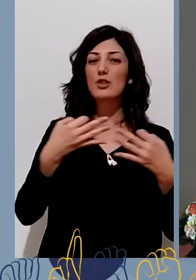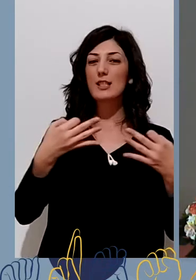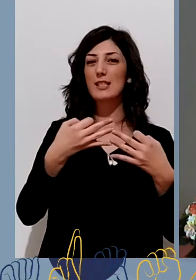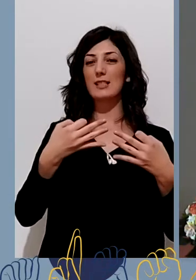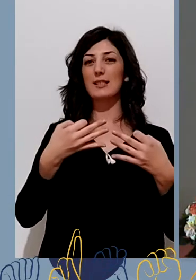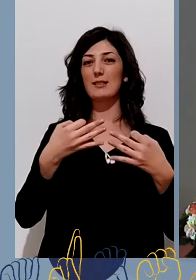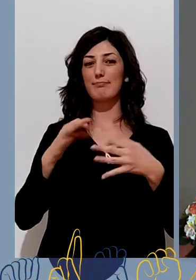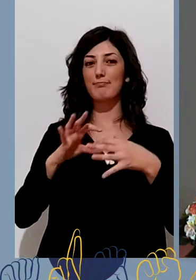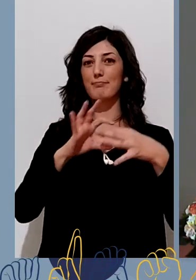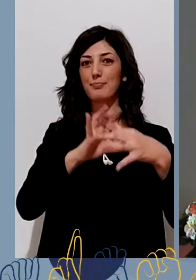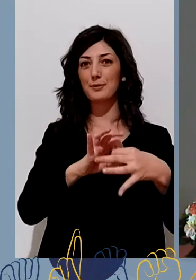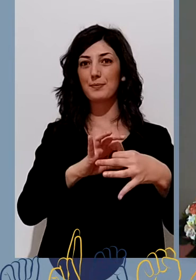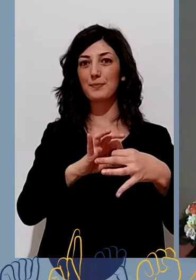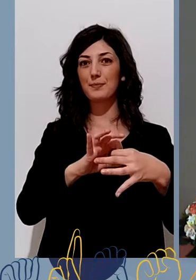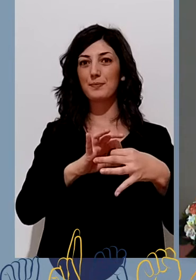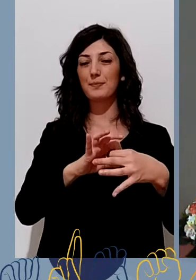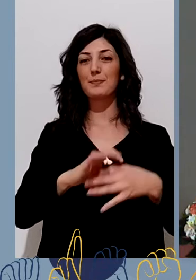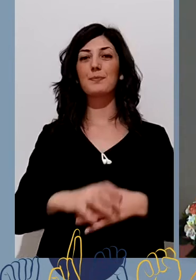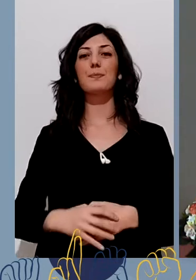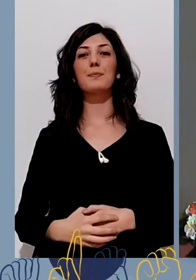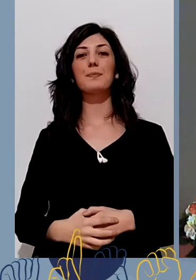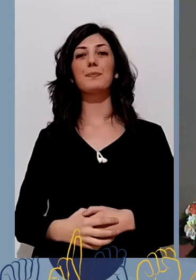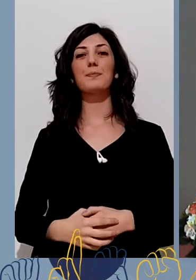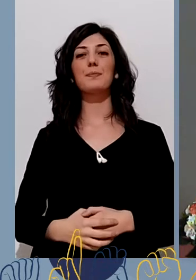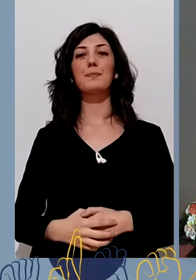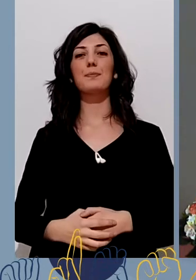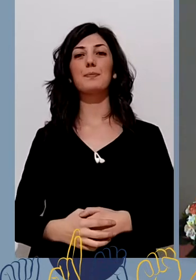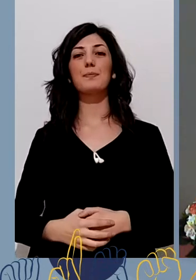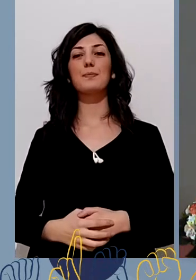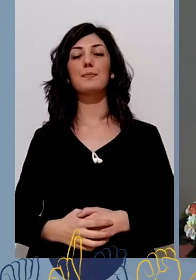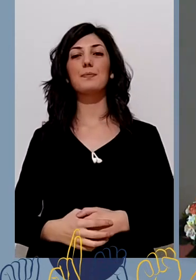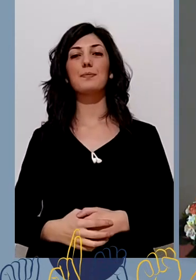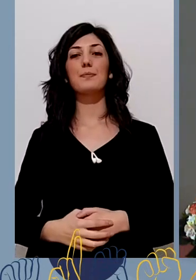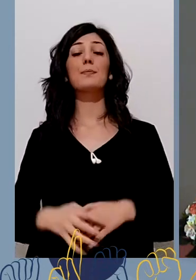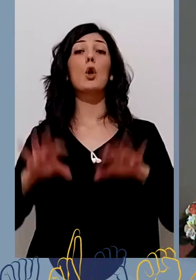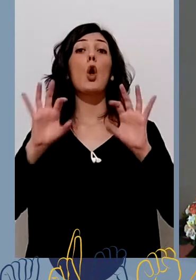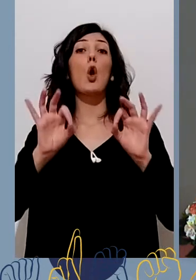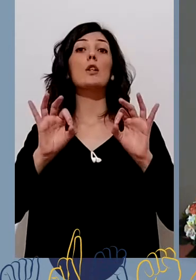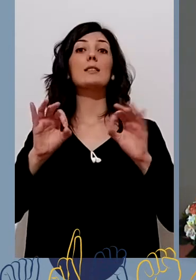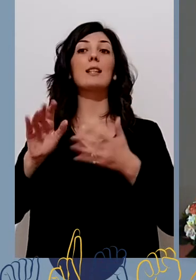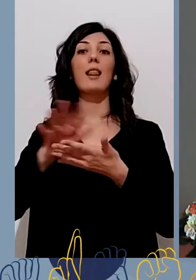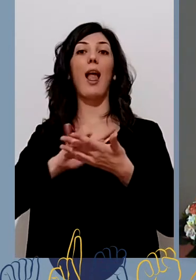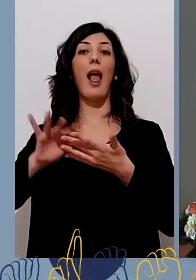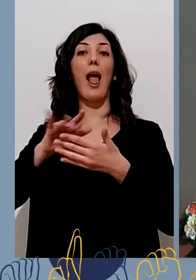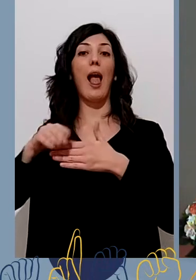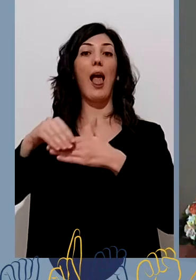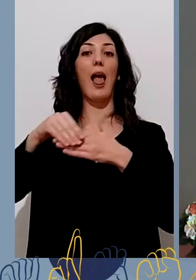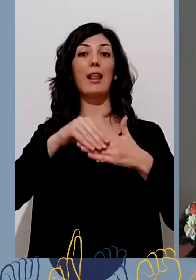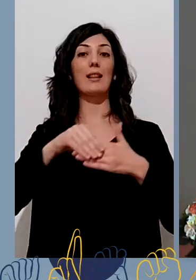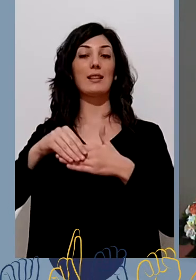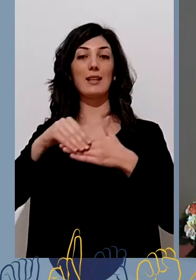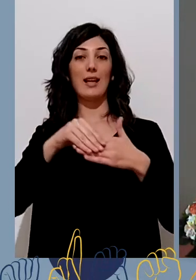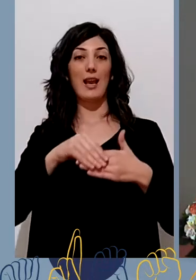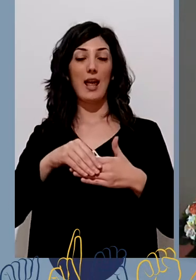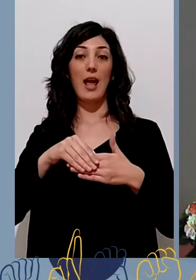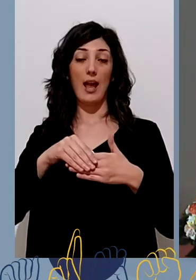e riuscire a coinvolgere tutta la parte tattile, che è la parte più specifica